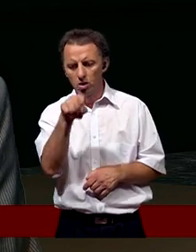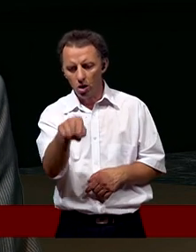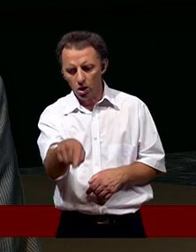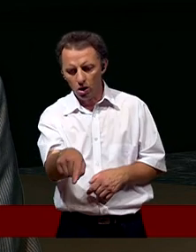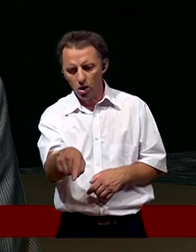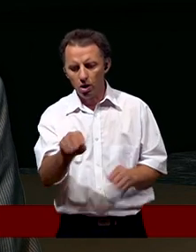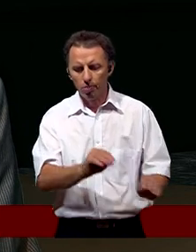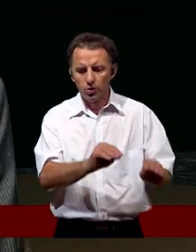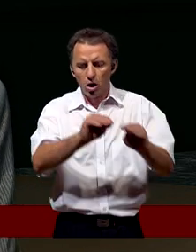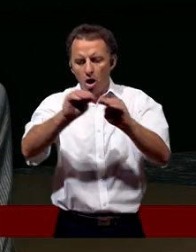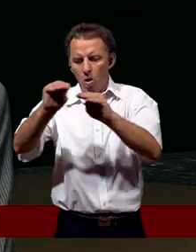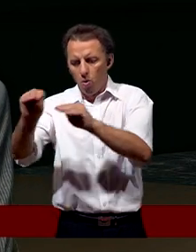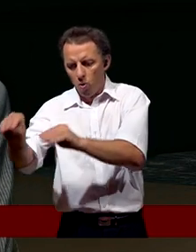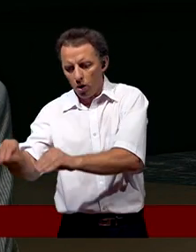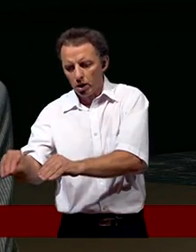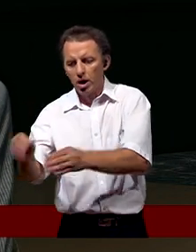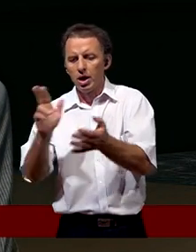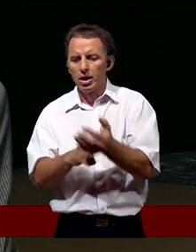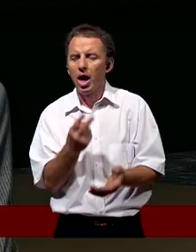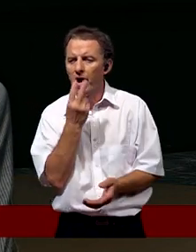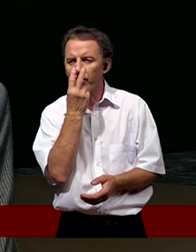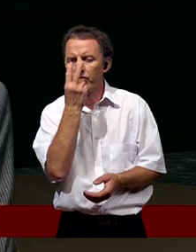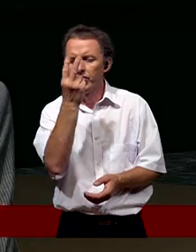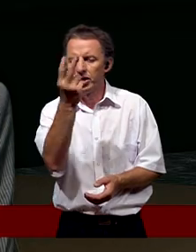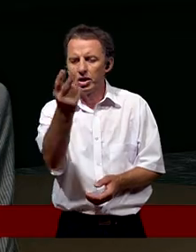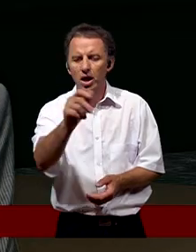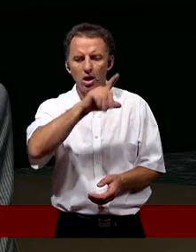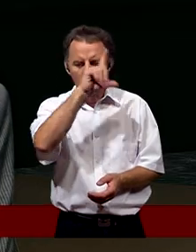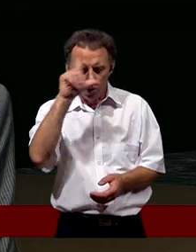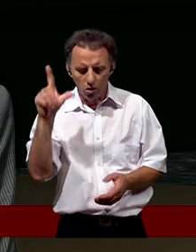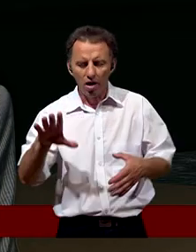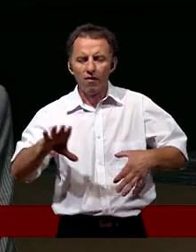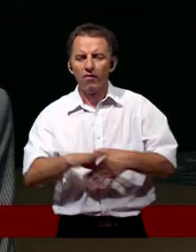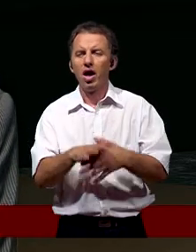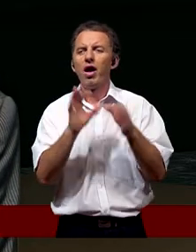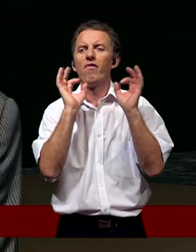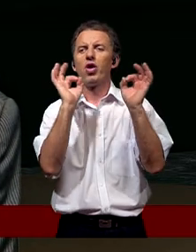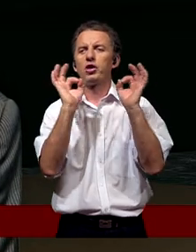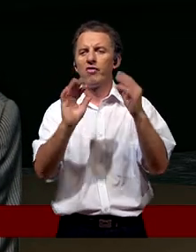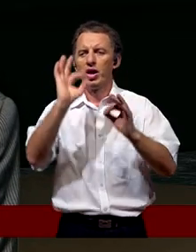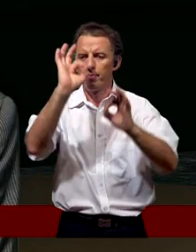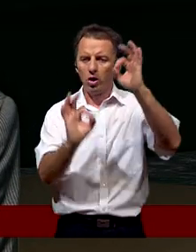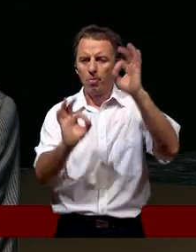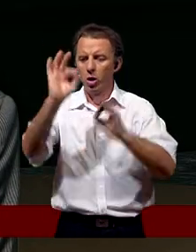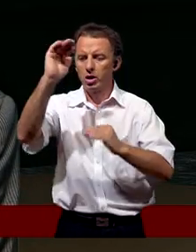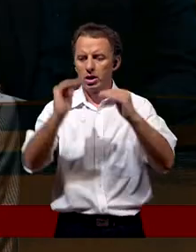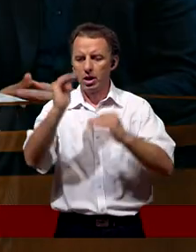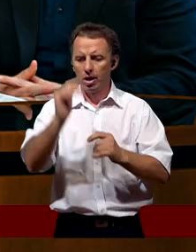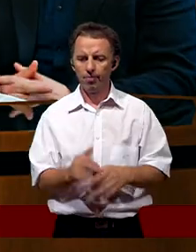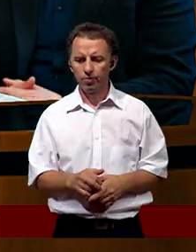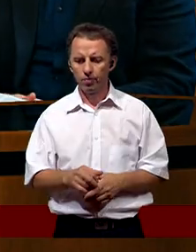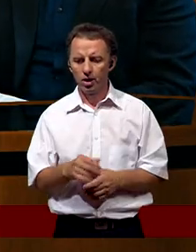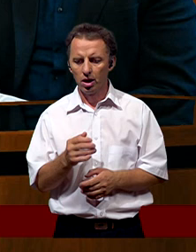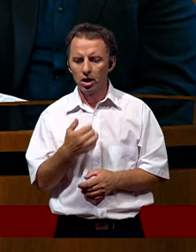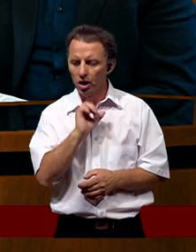żeby to przełożyć jeszcze na widzenie ludzi we właściwych proporcjach. Tak,